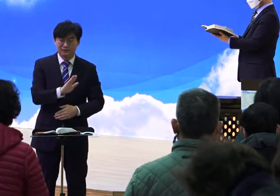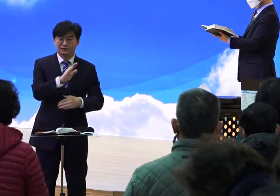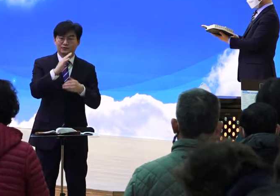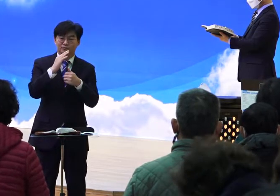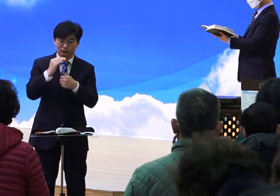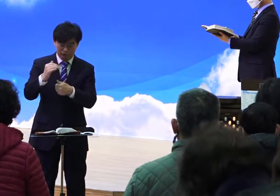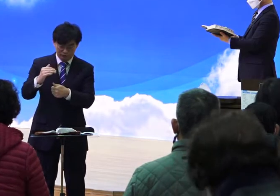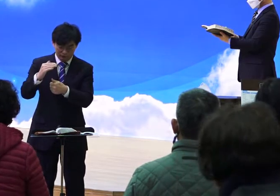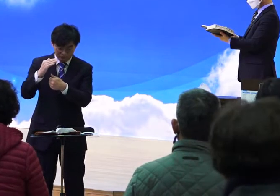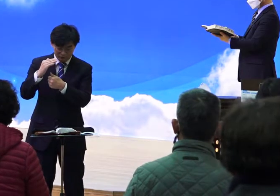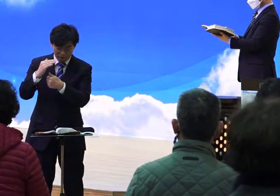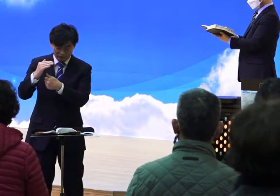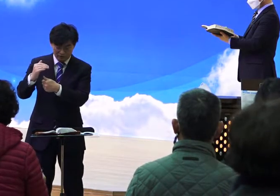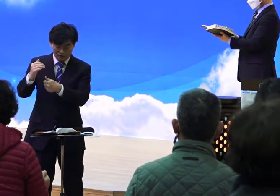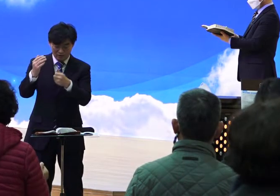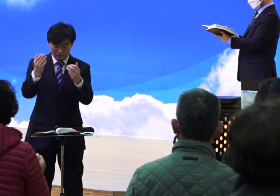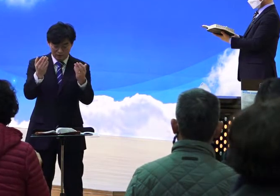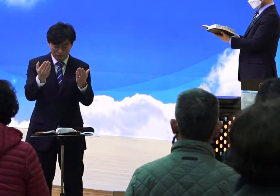우리를